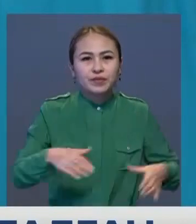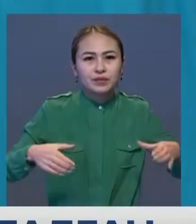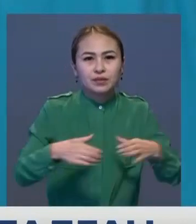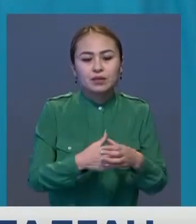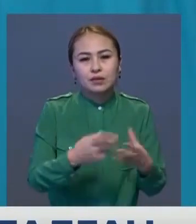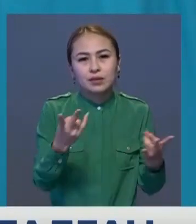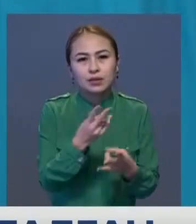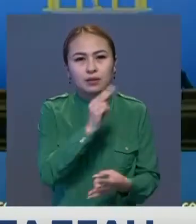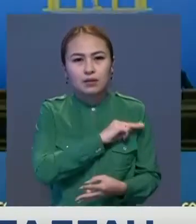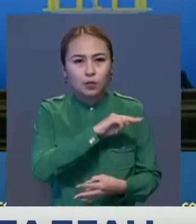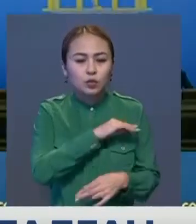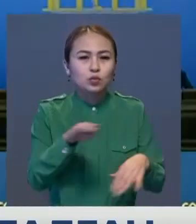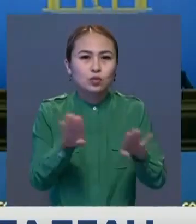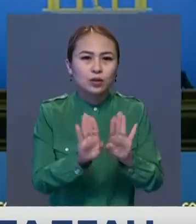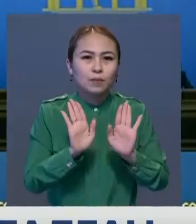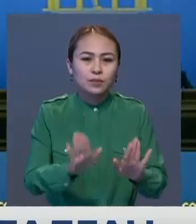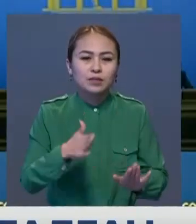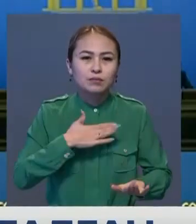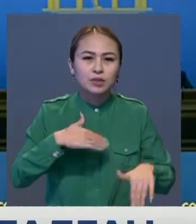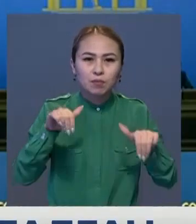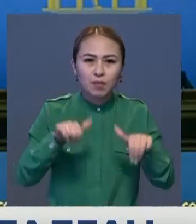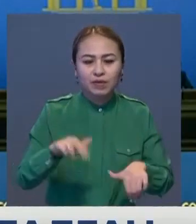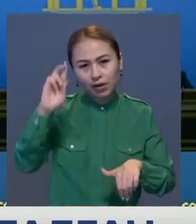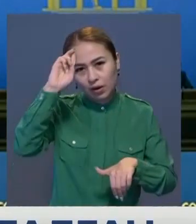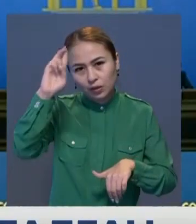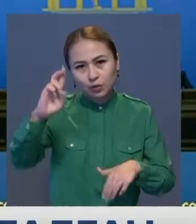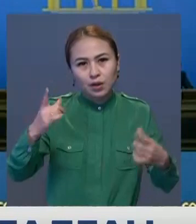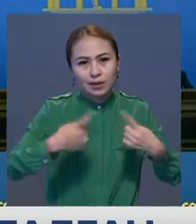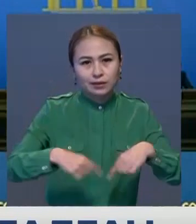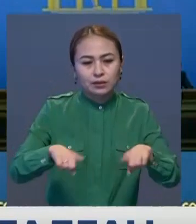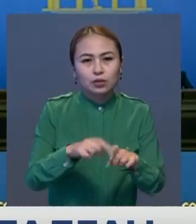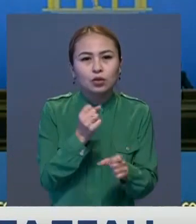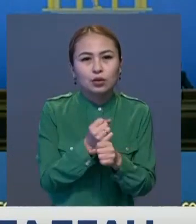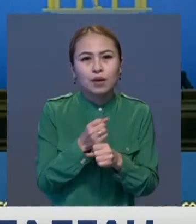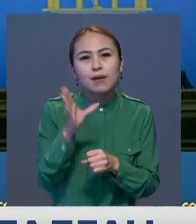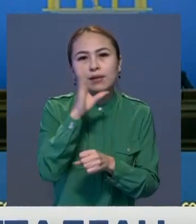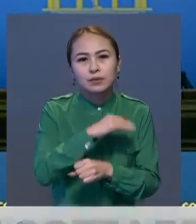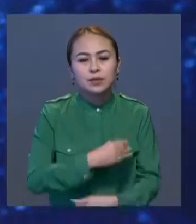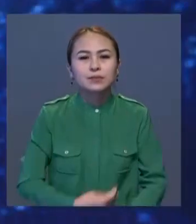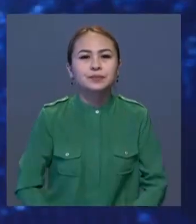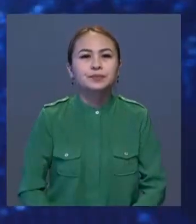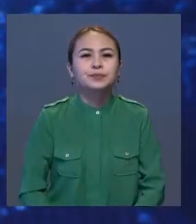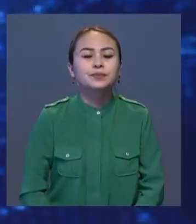қызмет етуі тиіс. Сонда ғана біз құқықтық мемлекет және әділетті қоғам құра аламыз.